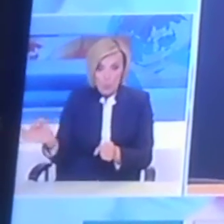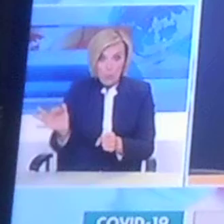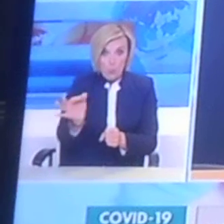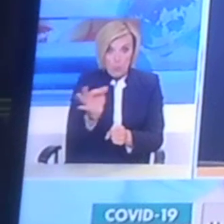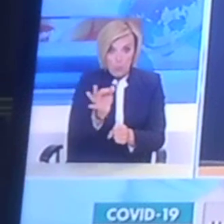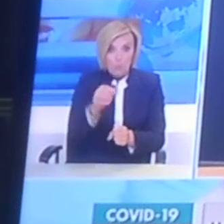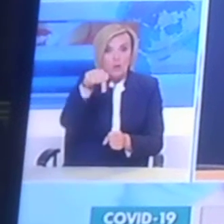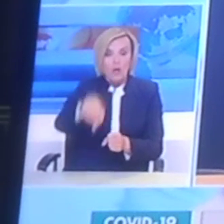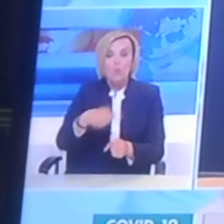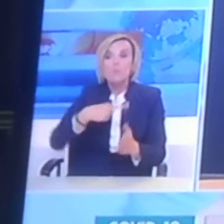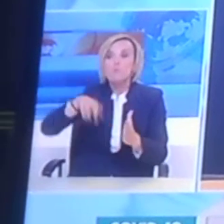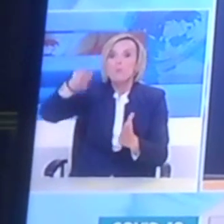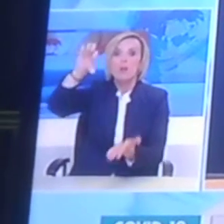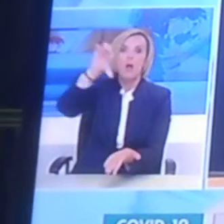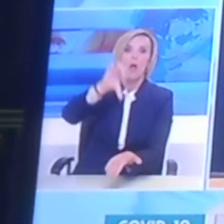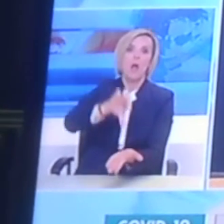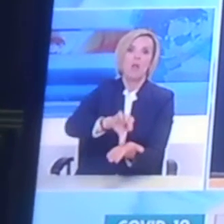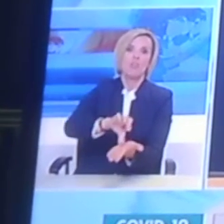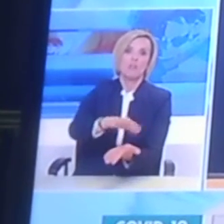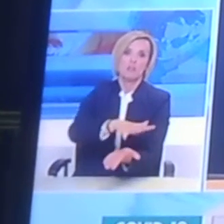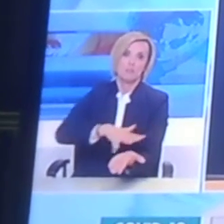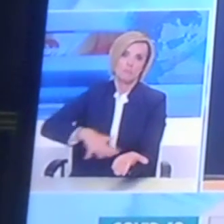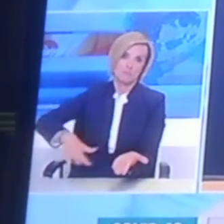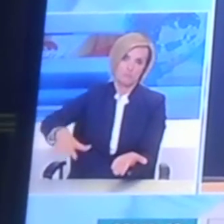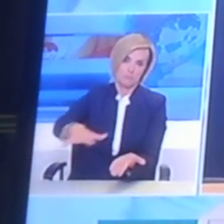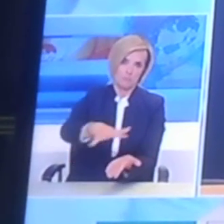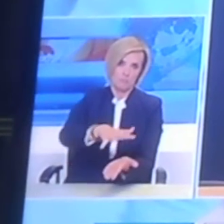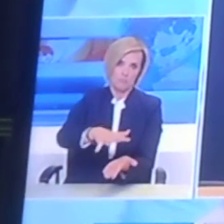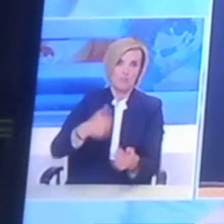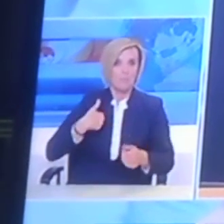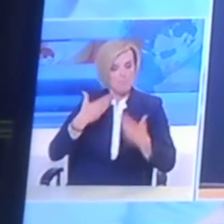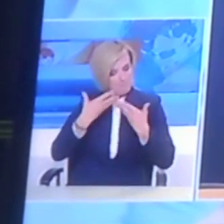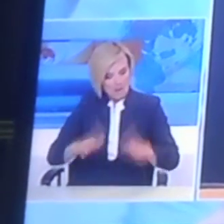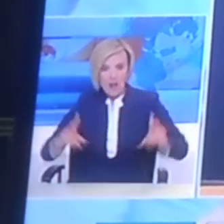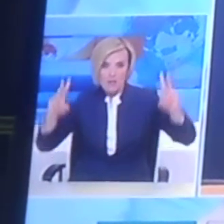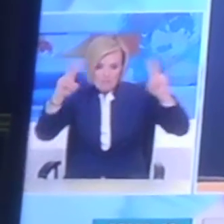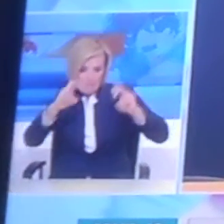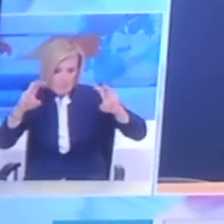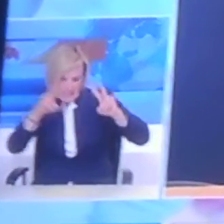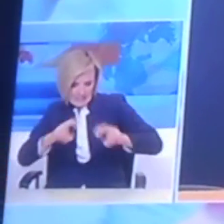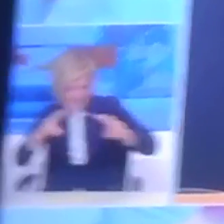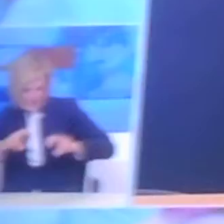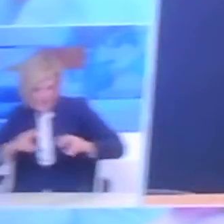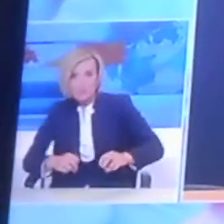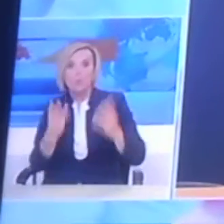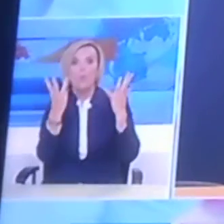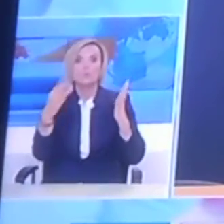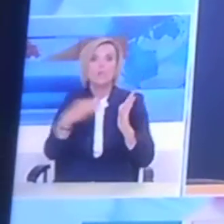να είναι στην Αθήνα, ενώ έχουν ελεγχθεί περίπου 8.000 δείγματα για την παρουσία του νέου